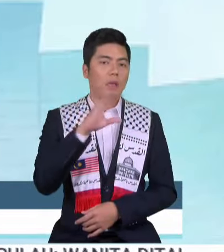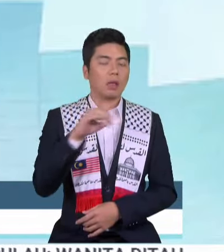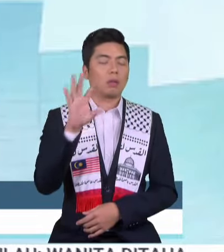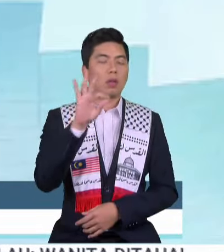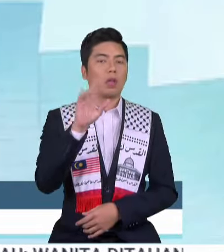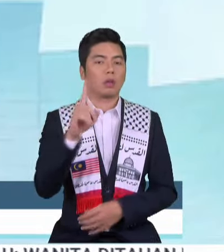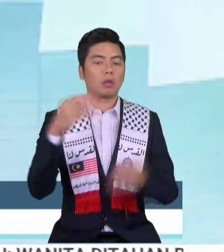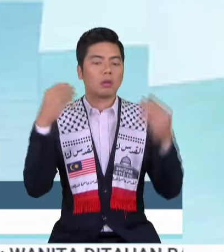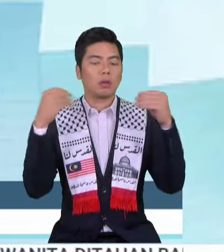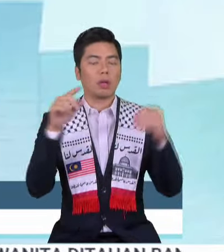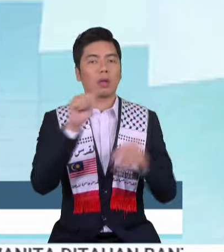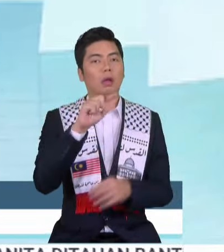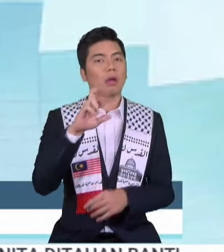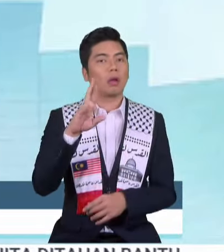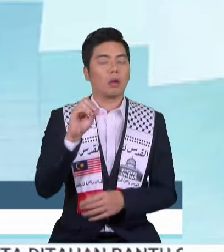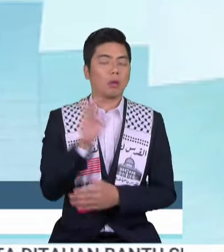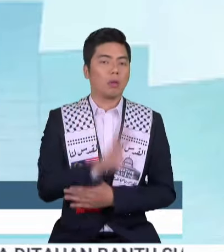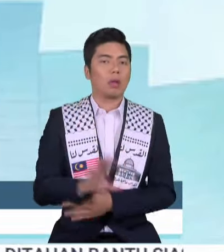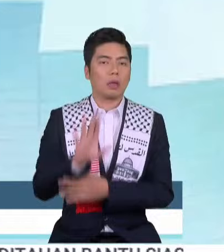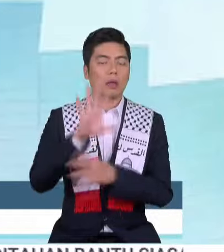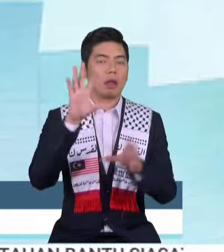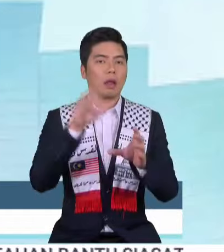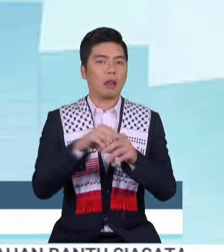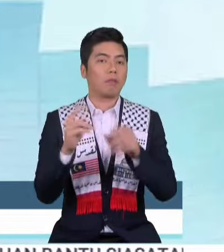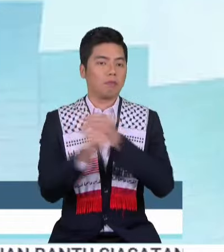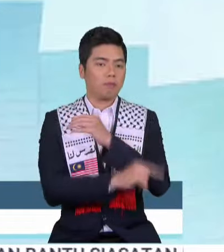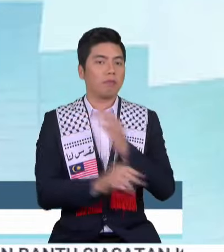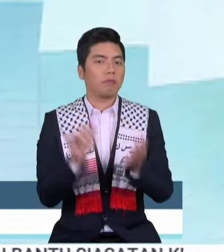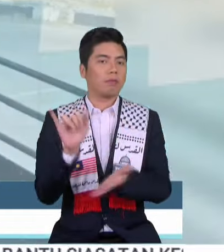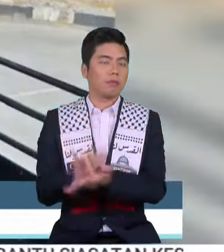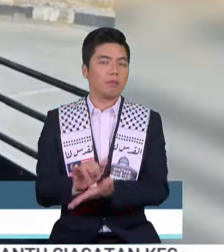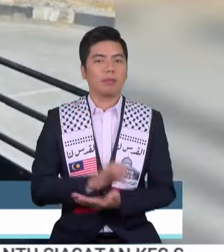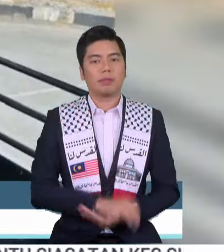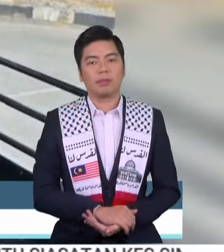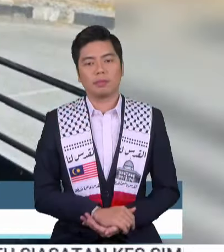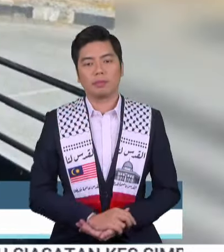lokasi jualan Agro Madani seluruh negeri itu.